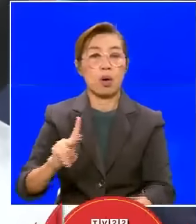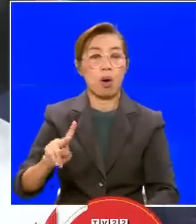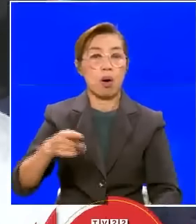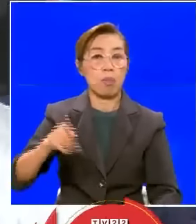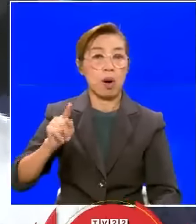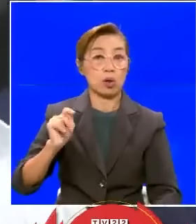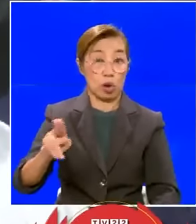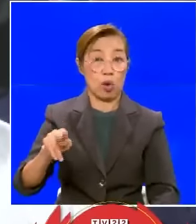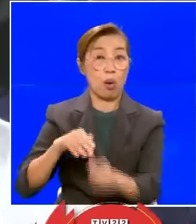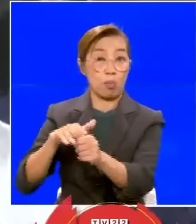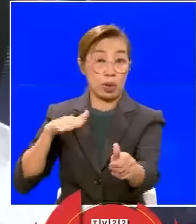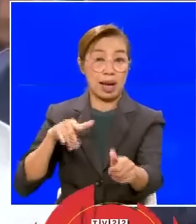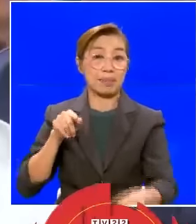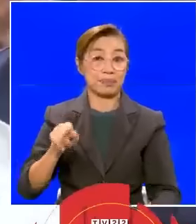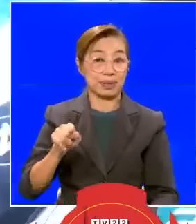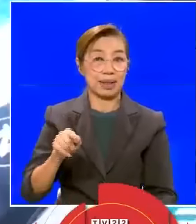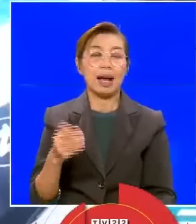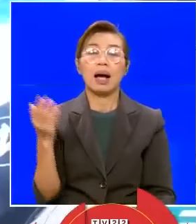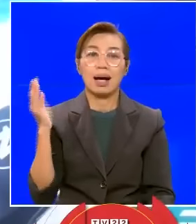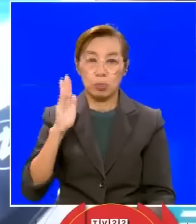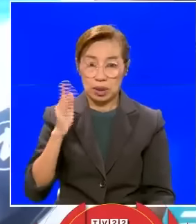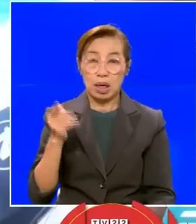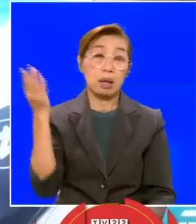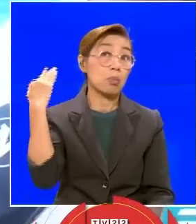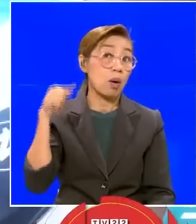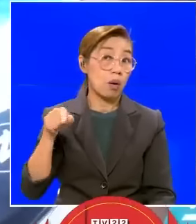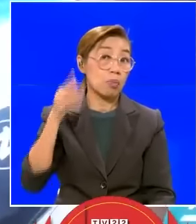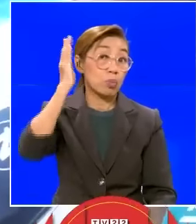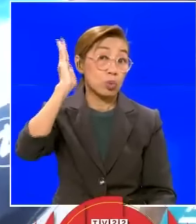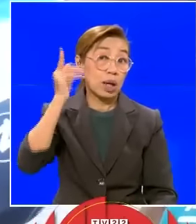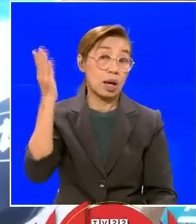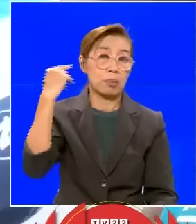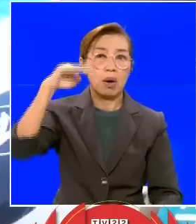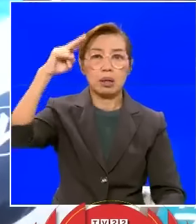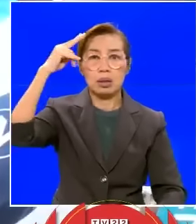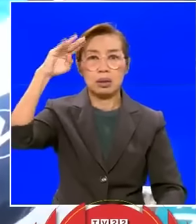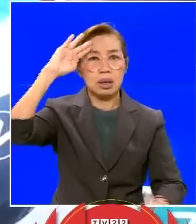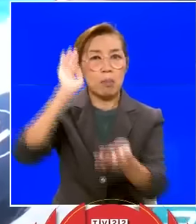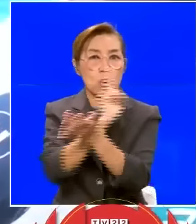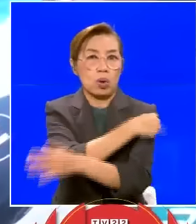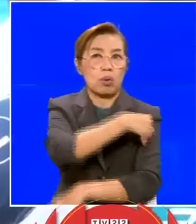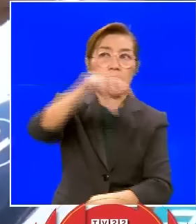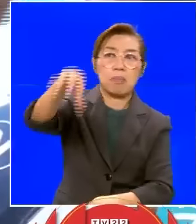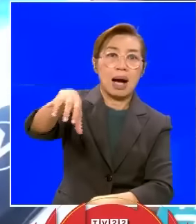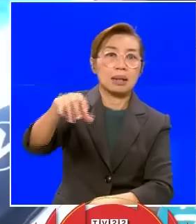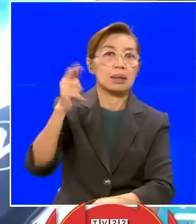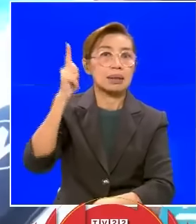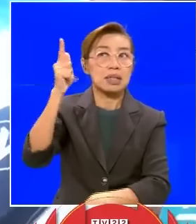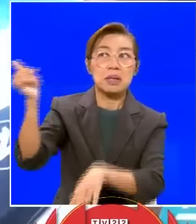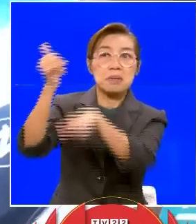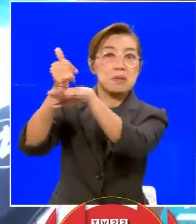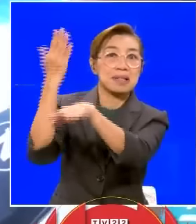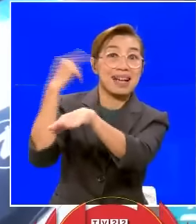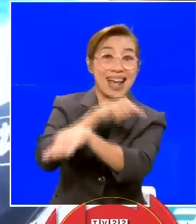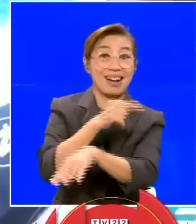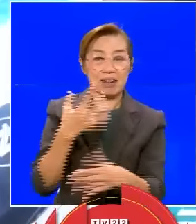ามคปท.นี่แหละคือก่อนหน้านี้ก็ไปปักหลักที่โรงพยาบาลตำรวจไปร้องหาคุณทักษิณไปขอตรว